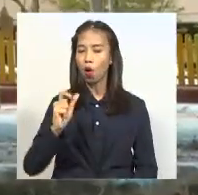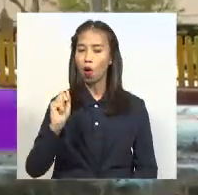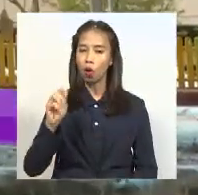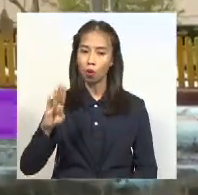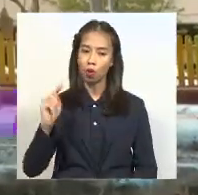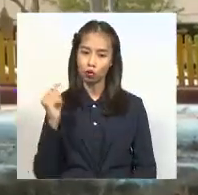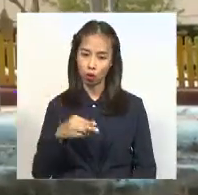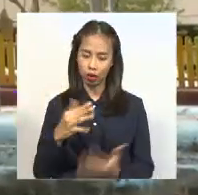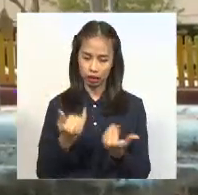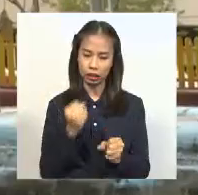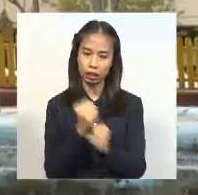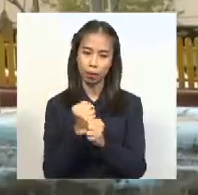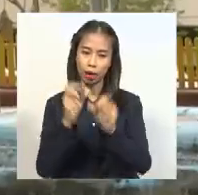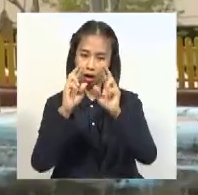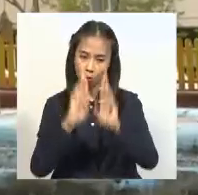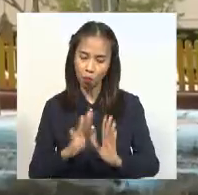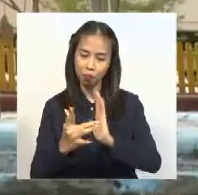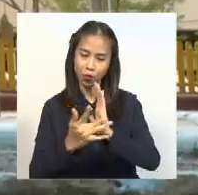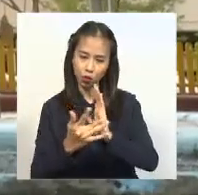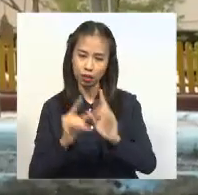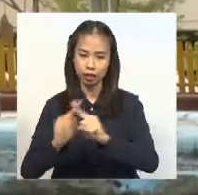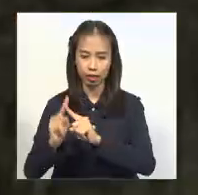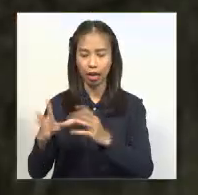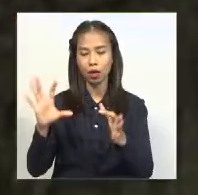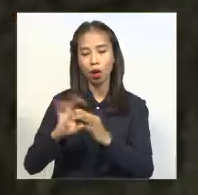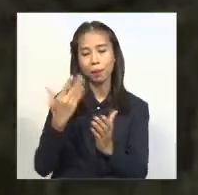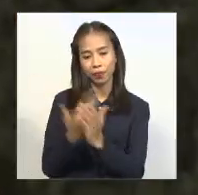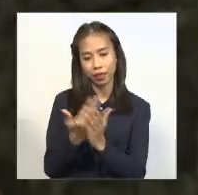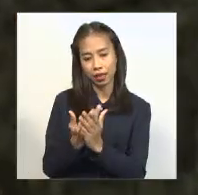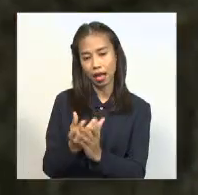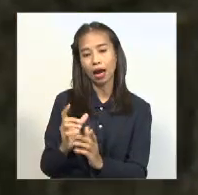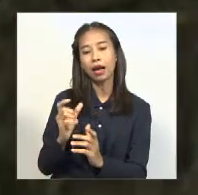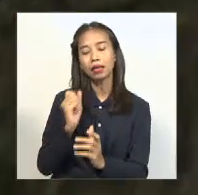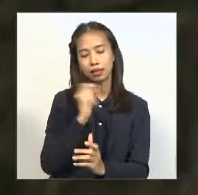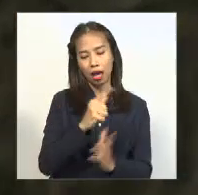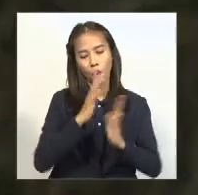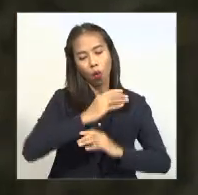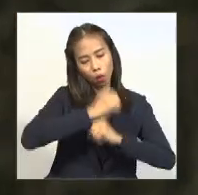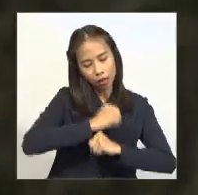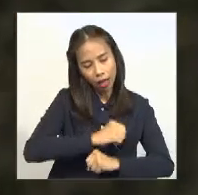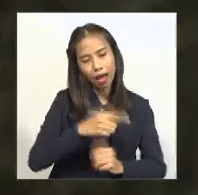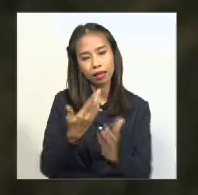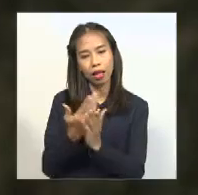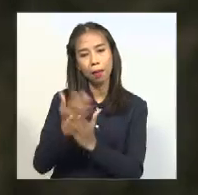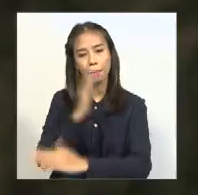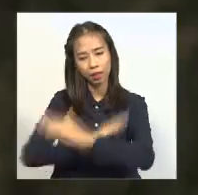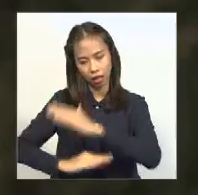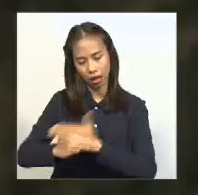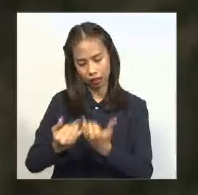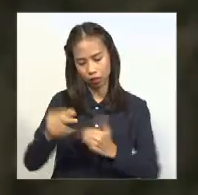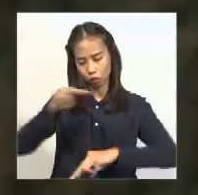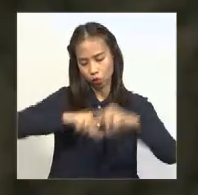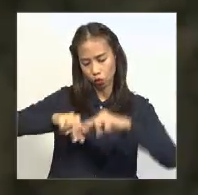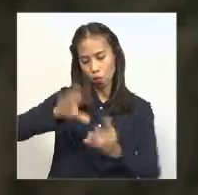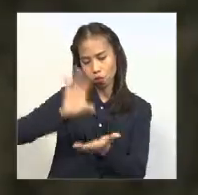นาระบบสารสนเทศการจัดการฐานข้อมูลเบี้ยยังชีพขององค์กรปกครองส่วนท้องถิ่นและตรวจสอบความถูกต้องของฐาน